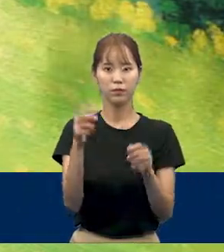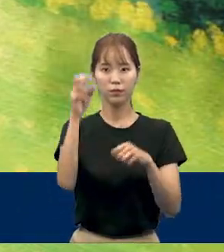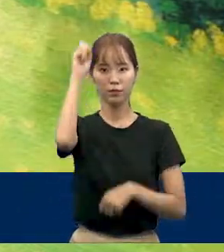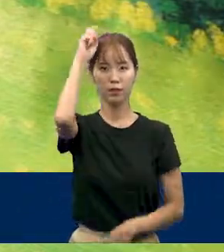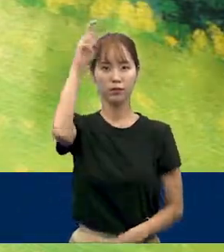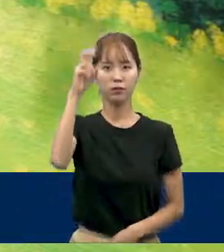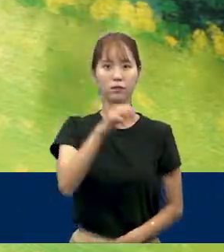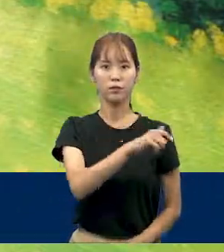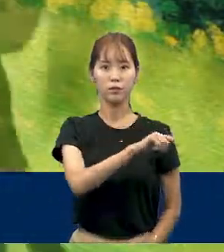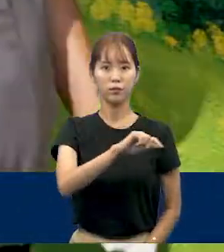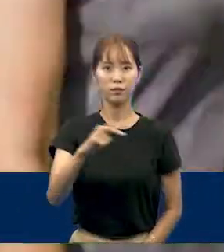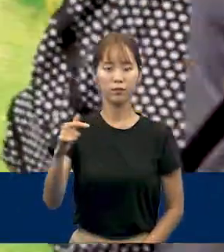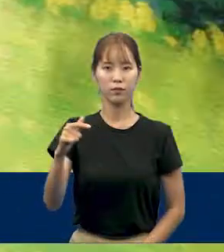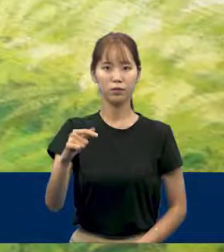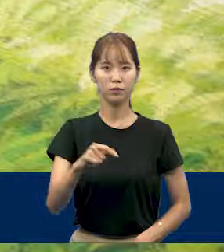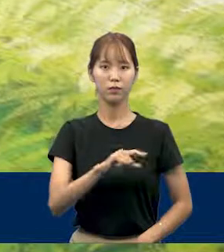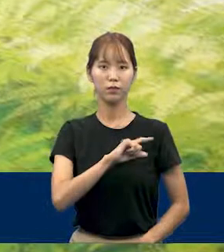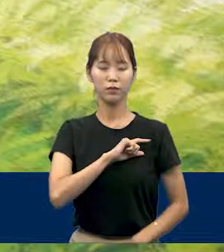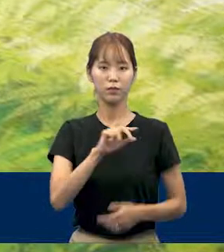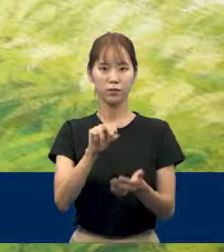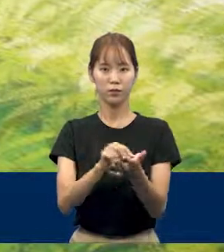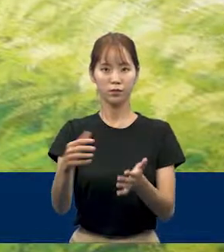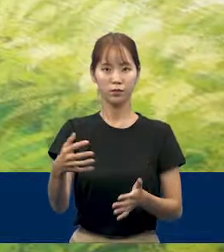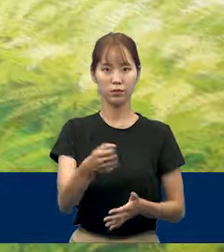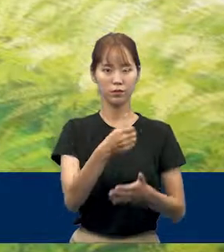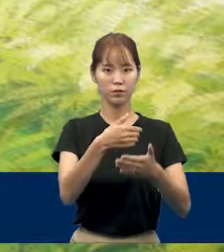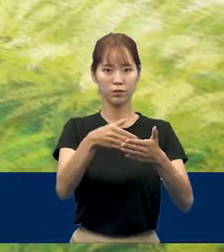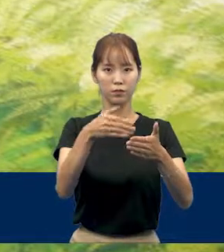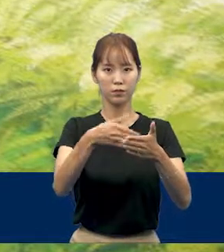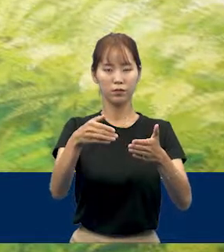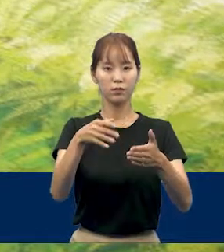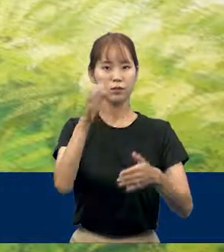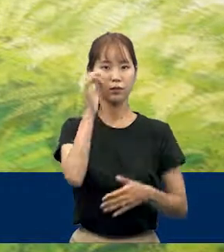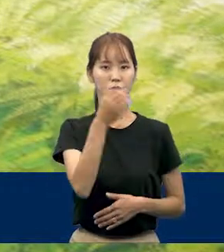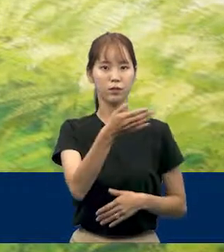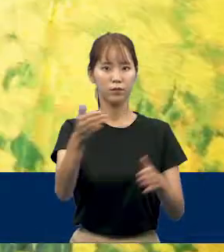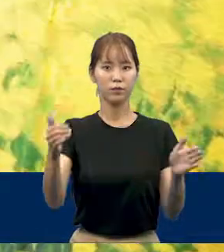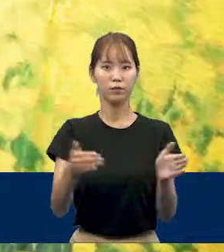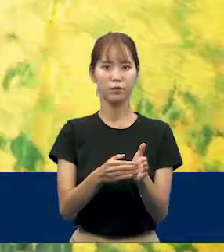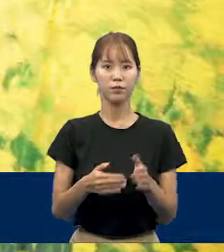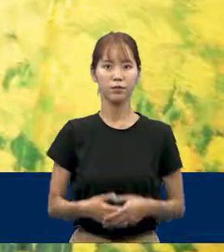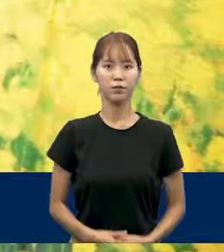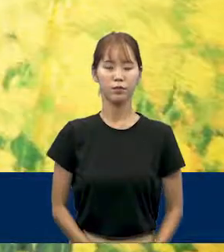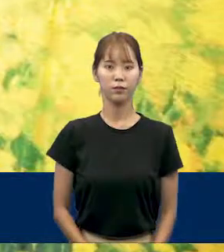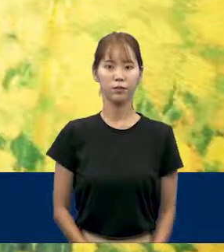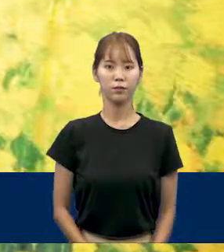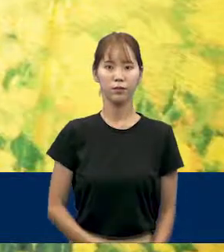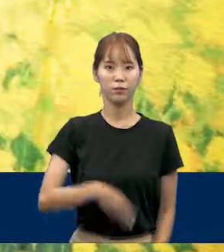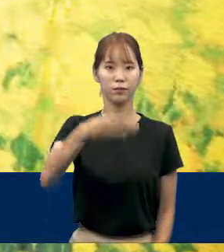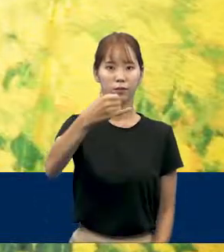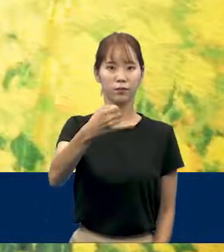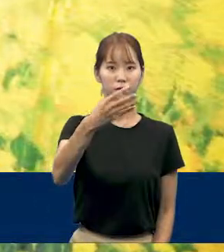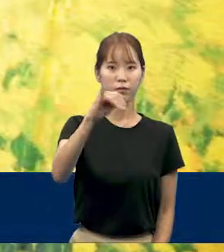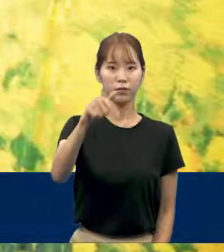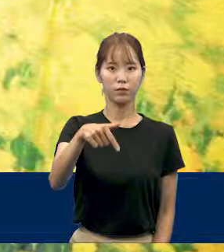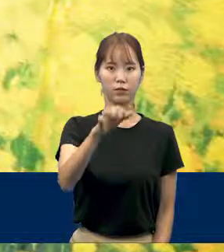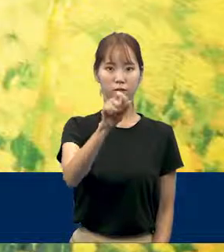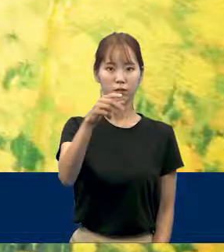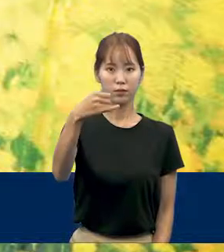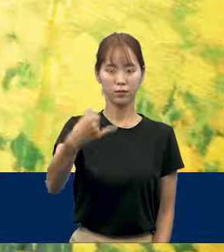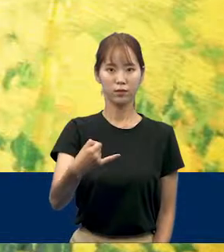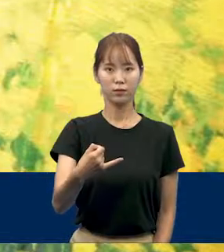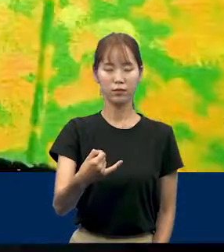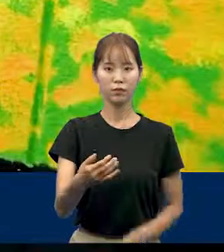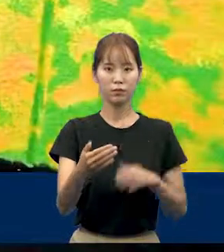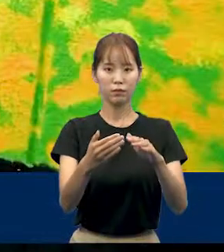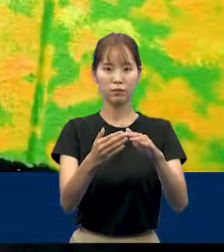사슴과 함께하는 트리가트 두 가지 테마로 구성돼 가족과 함께 즐길 수 있는 포토존으로 조성됐습니다. 트리가트 벽화를